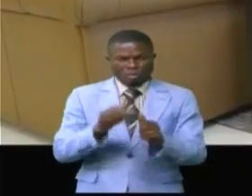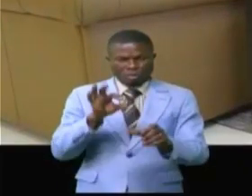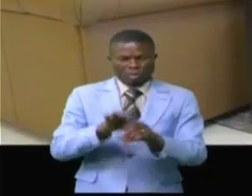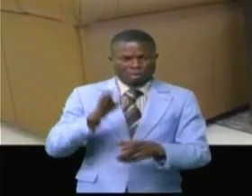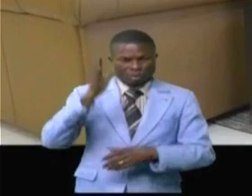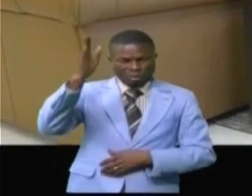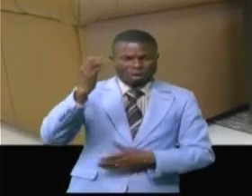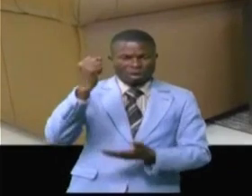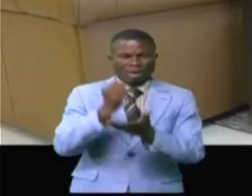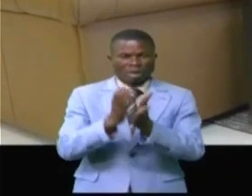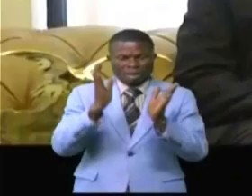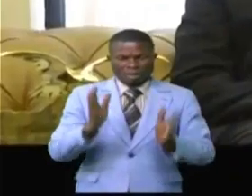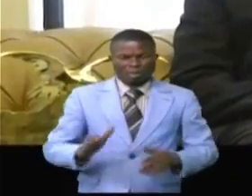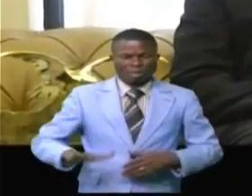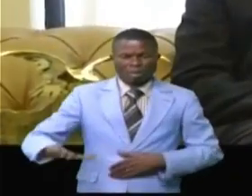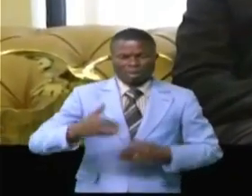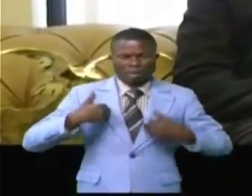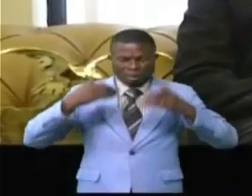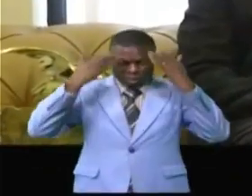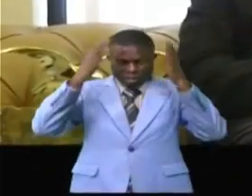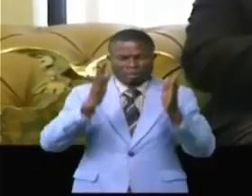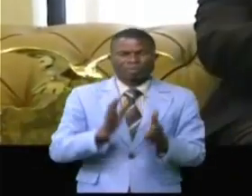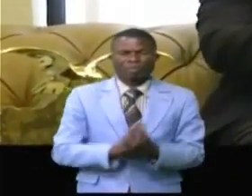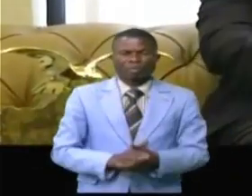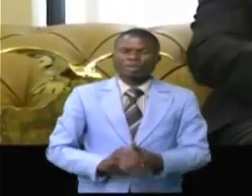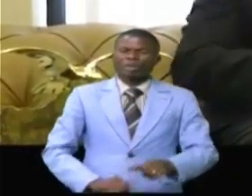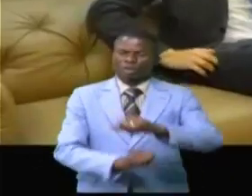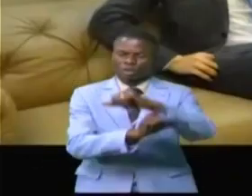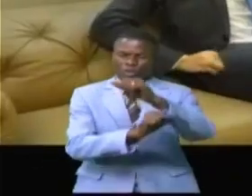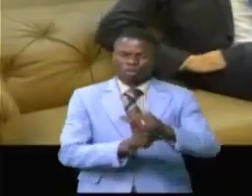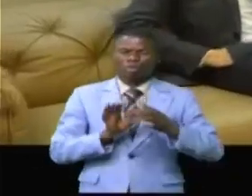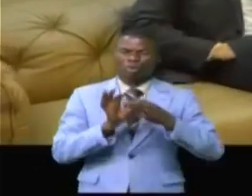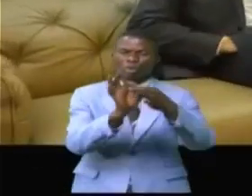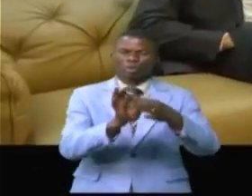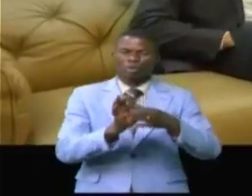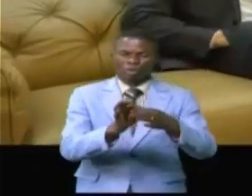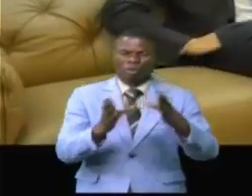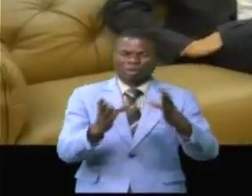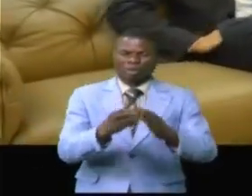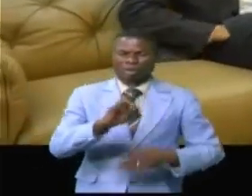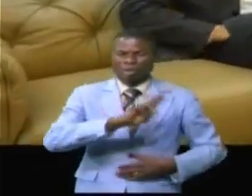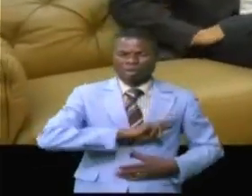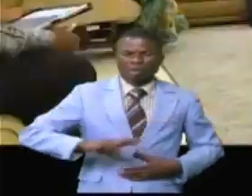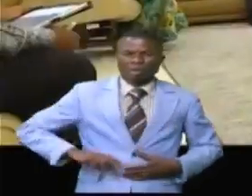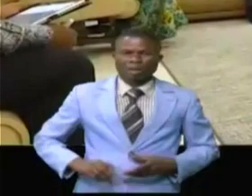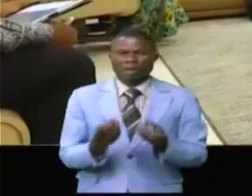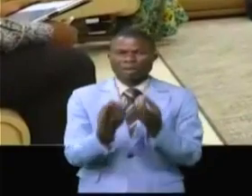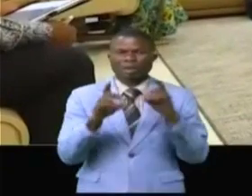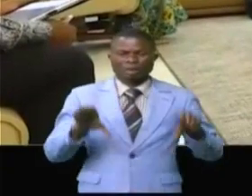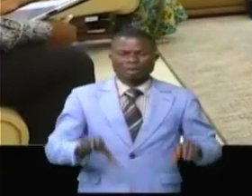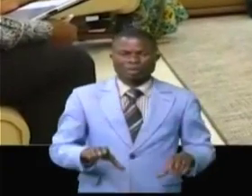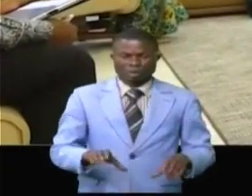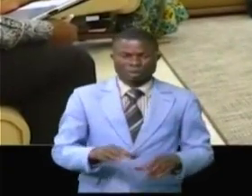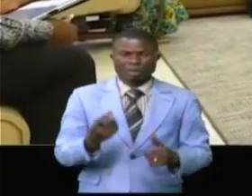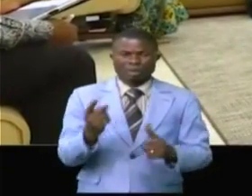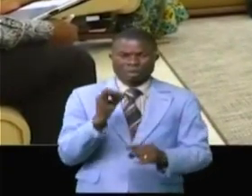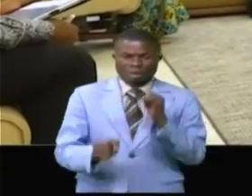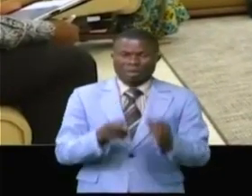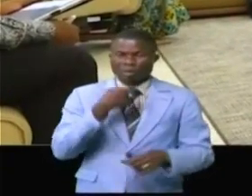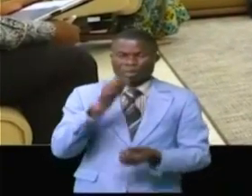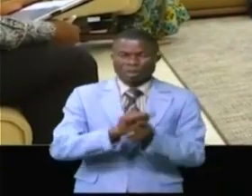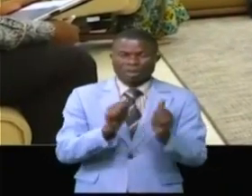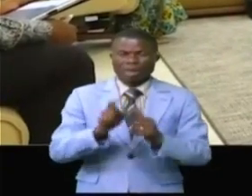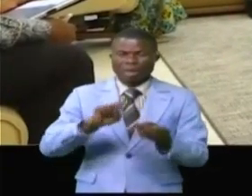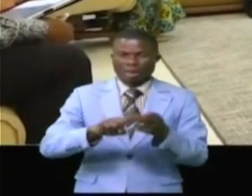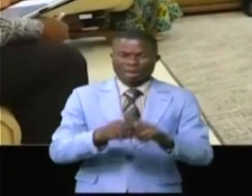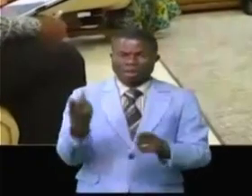égyptien a montré l'intérêt de son pays de renforcer la collaboration avec la République démocratique du Congo. Si on aborde les relations entre les deux